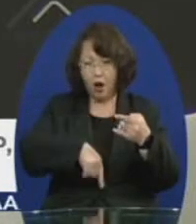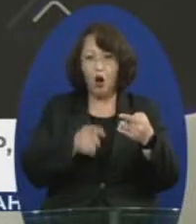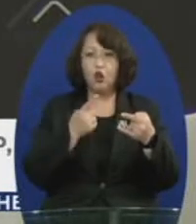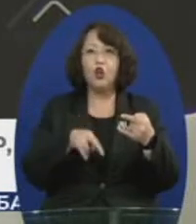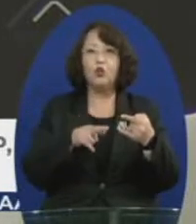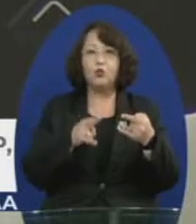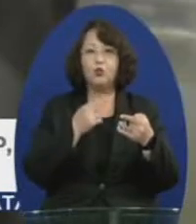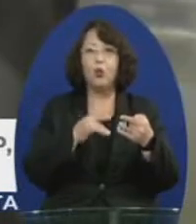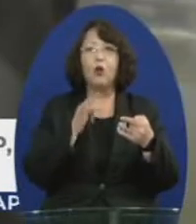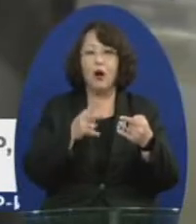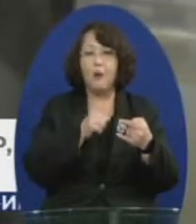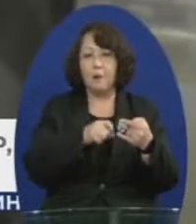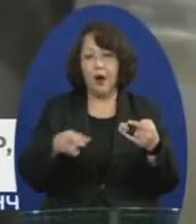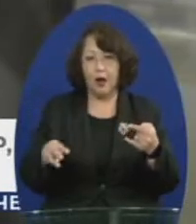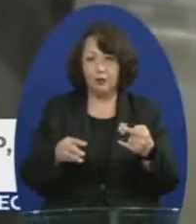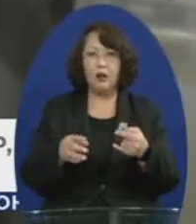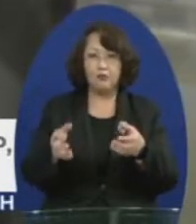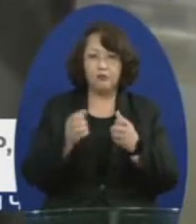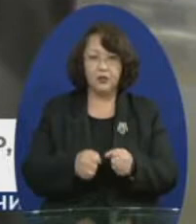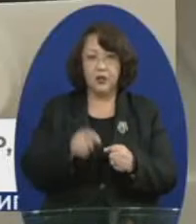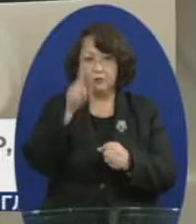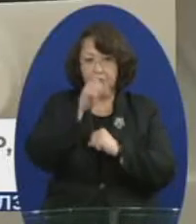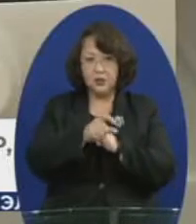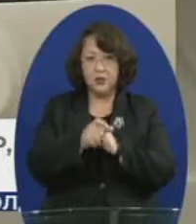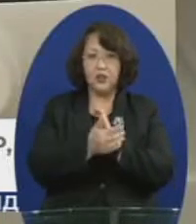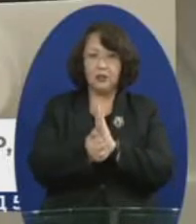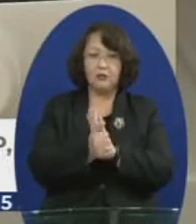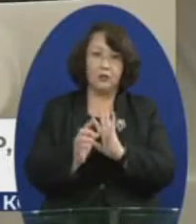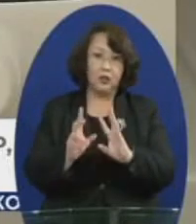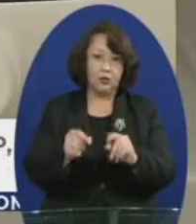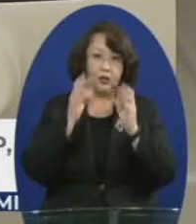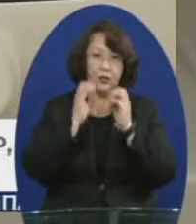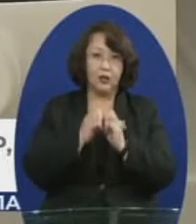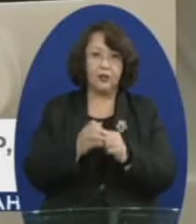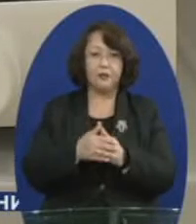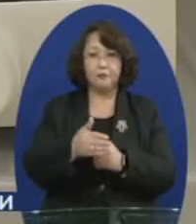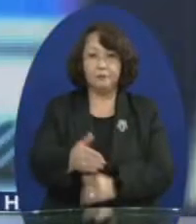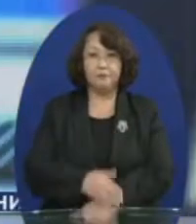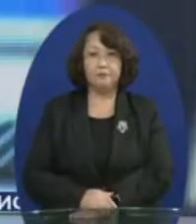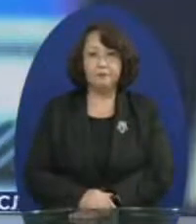Цаашид эмч мэрэгжилтэн бэлтгэх чадвархийг сайжруулах шаардлагатай гэдгийг онцлж байлаа.